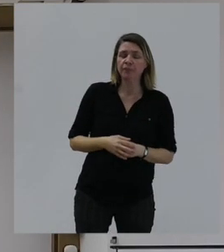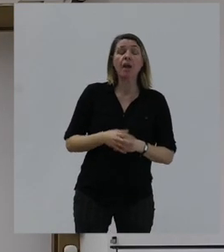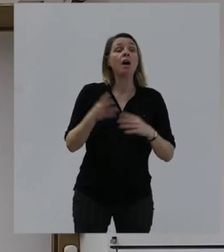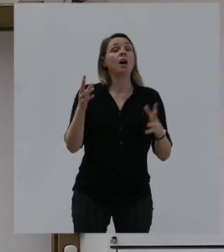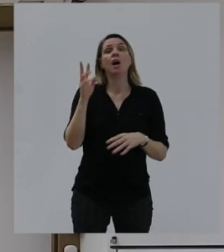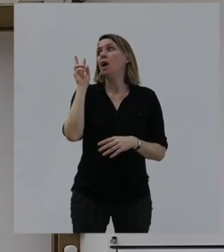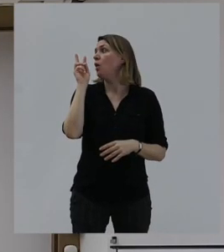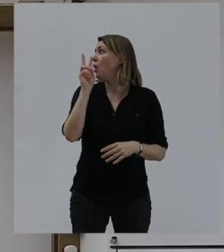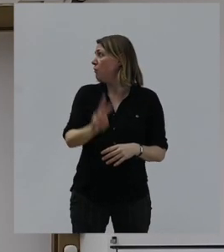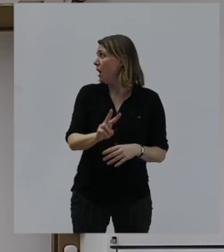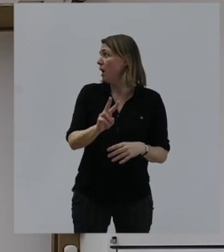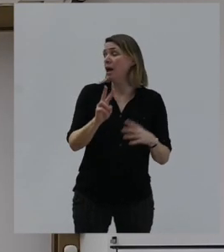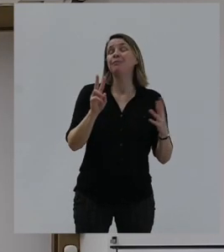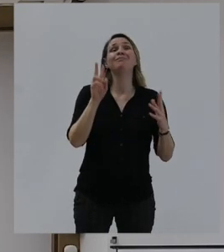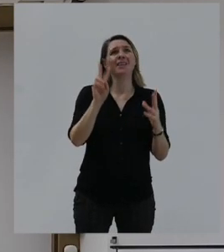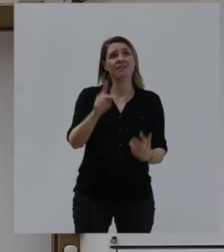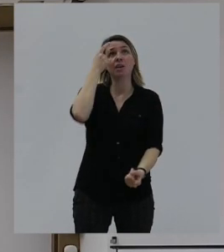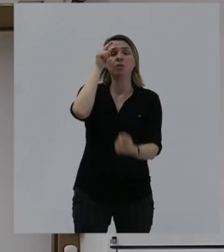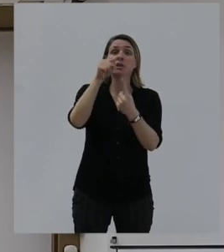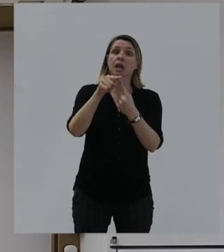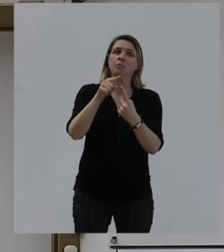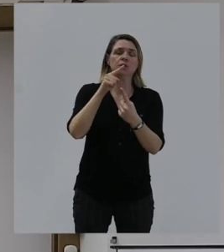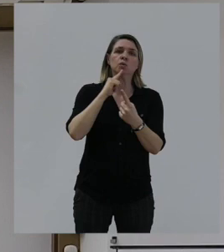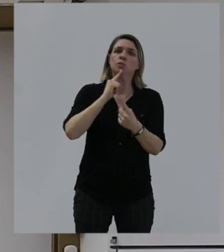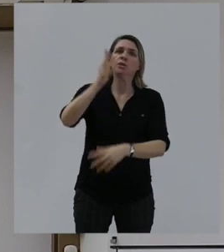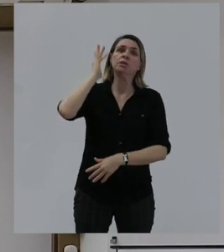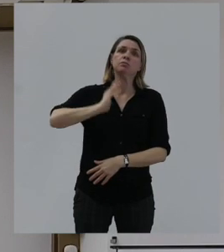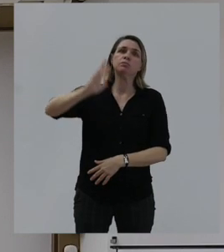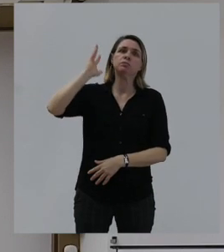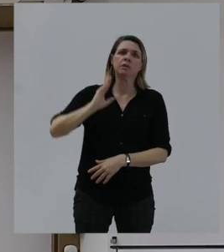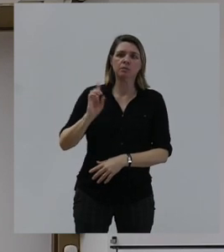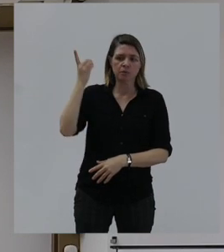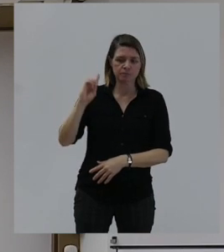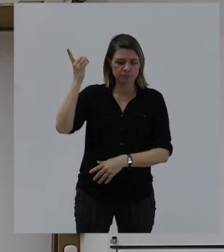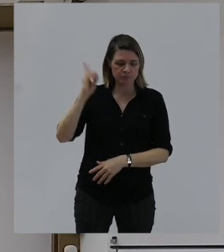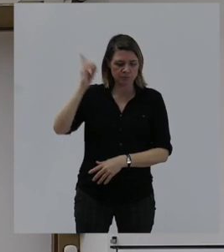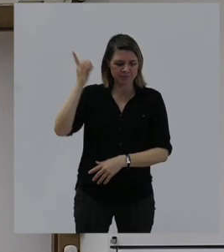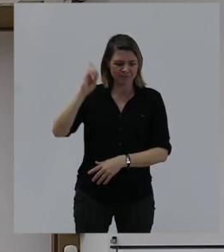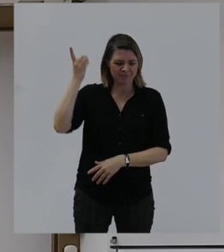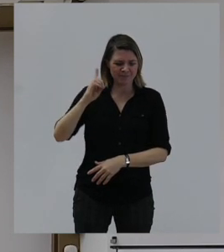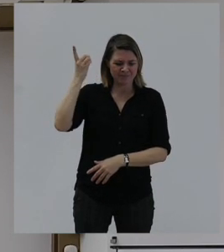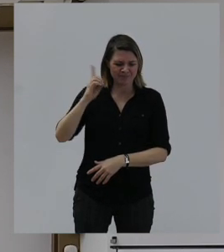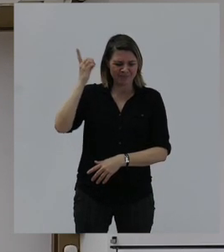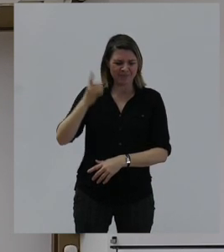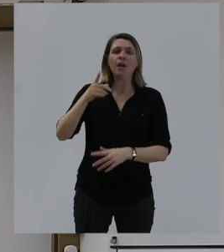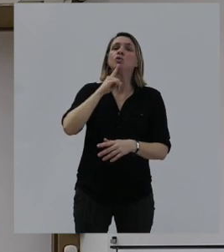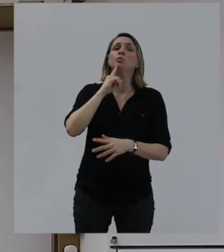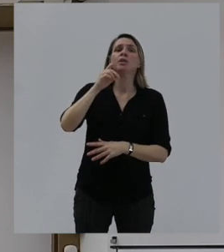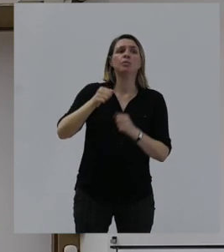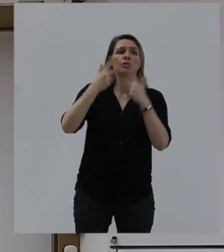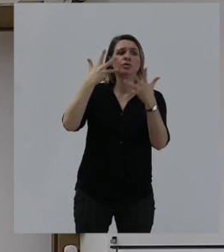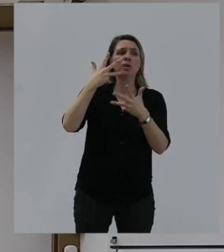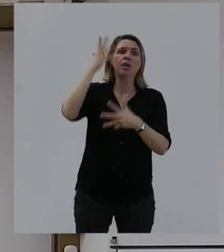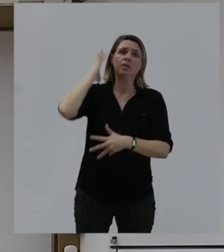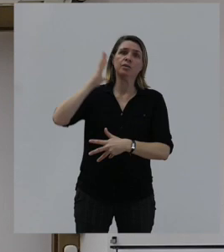en effet un sujet alors de longue date et c'est vrai que nous avons depuis quelque temps des